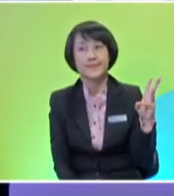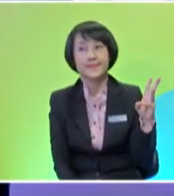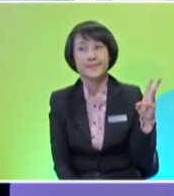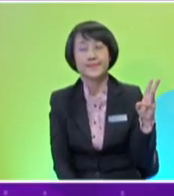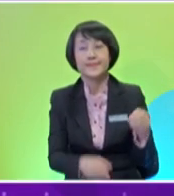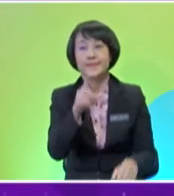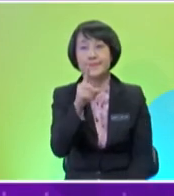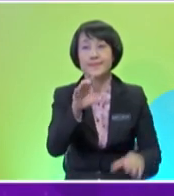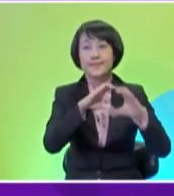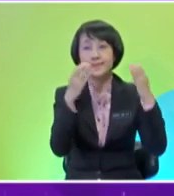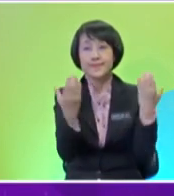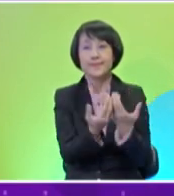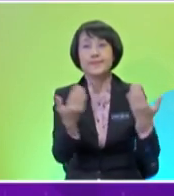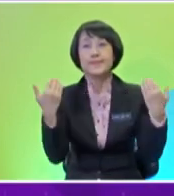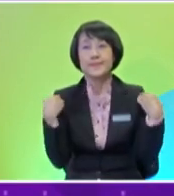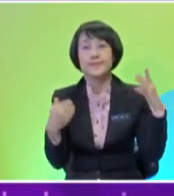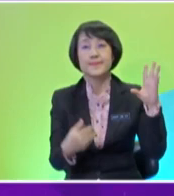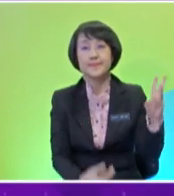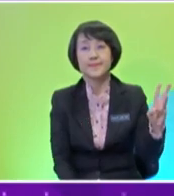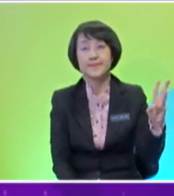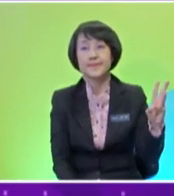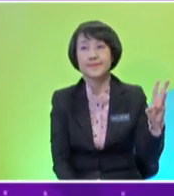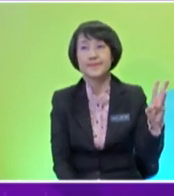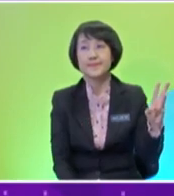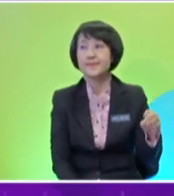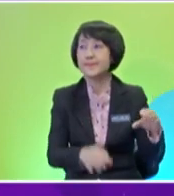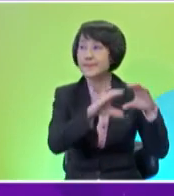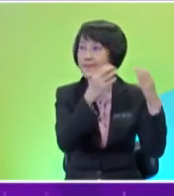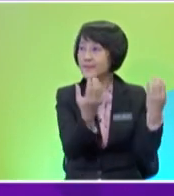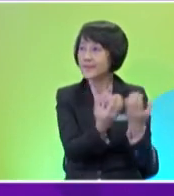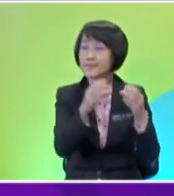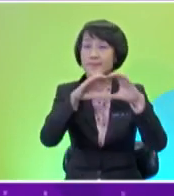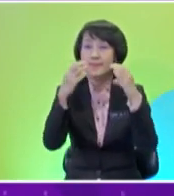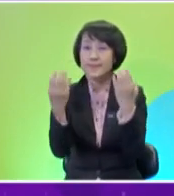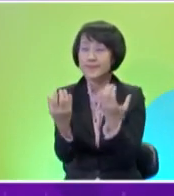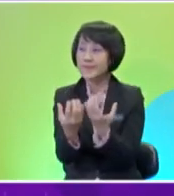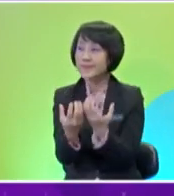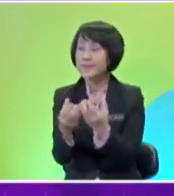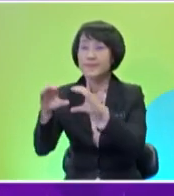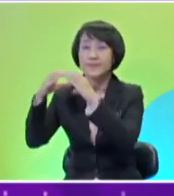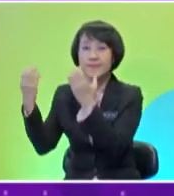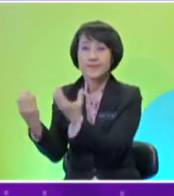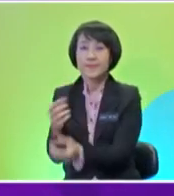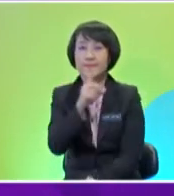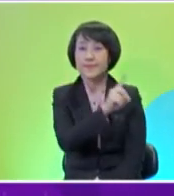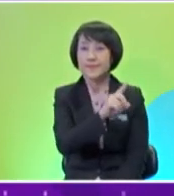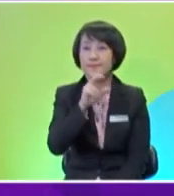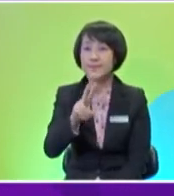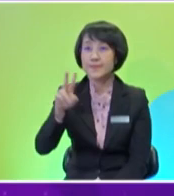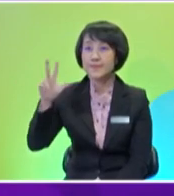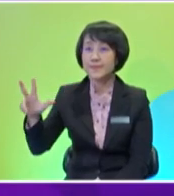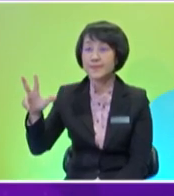kumpulan ada 6 satu Kumpulan Dua kumpulan dan tiga kumpulan jadi